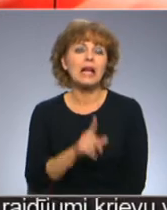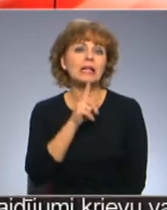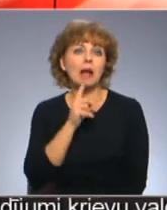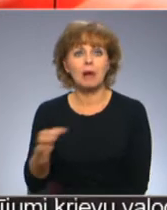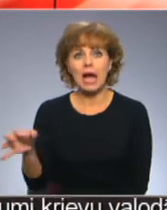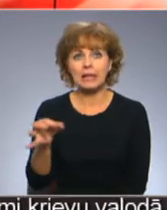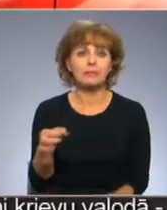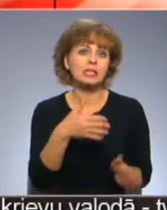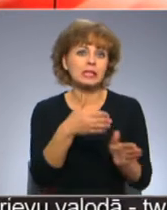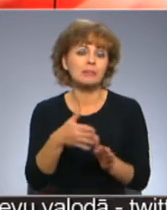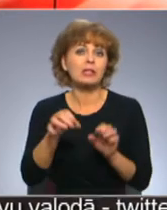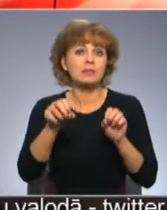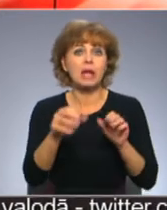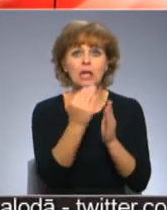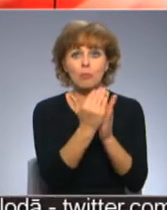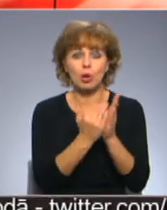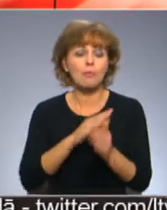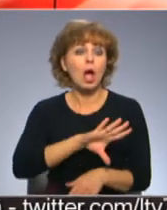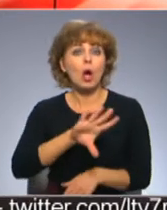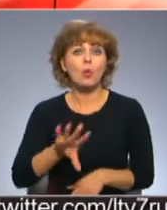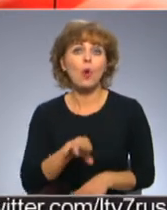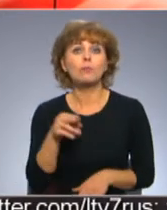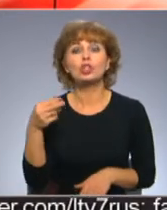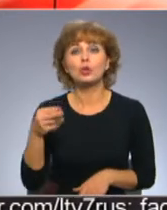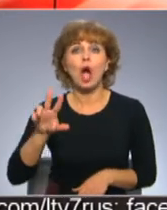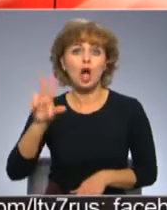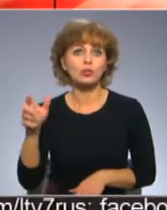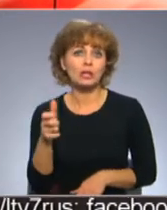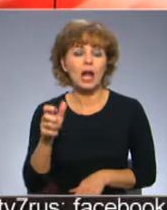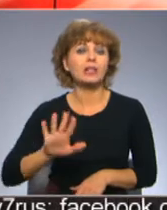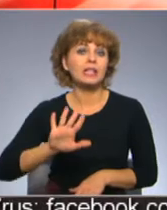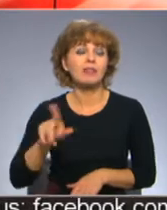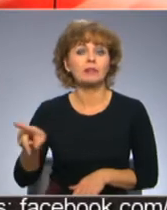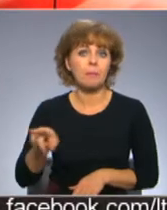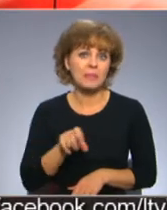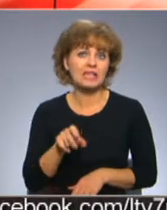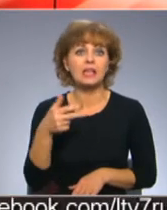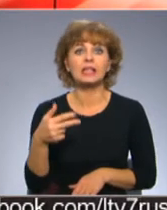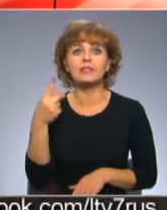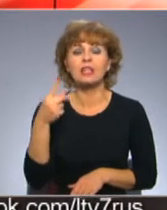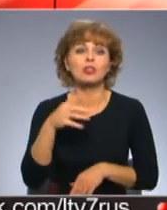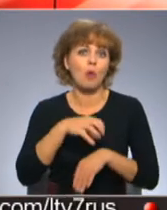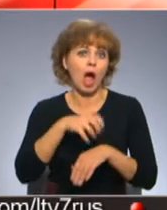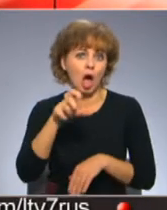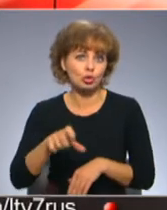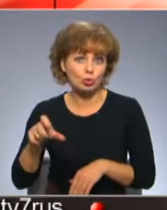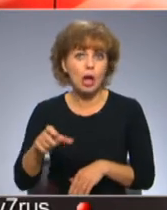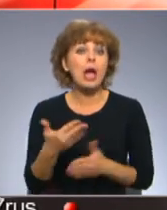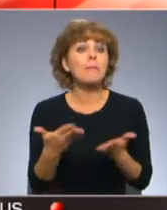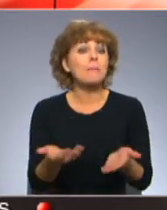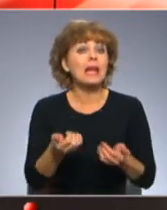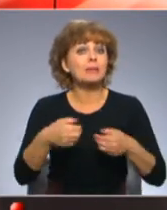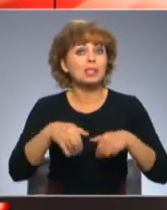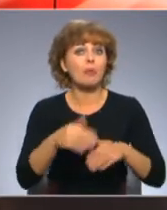Liepājas reģionālajai slimnīcai speciālā programmā kopš 2008. Gada izdevies piesaistīt 31 jaunu ārstu. Tagad